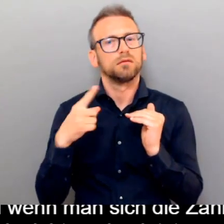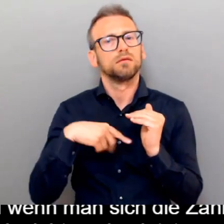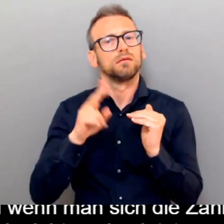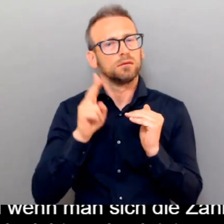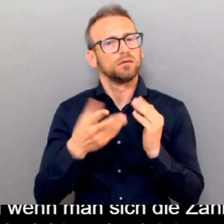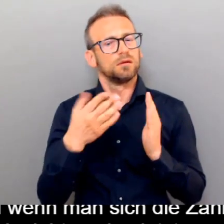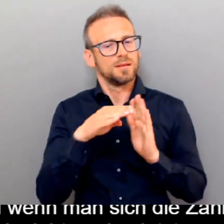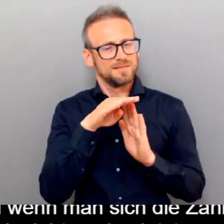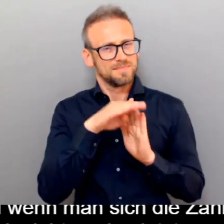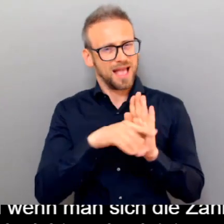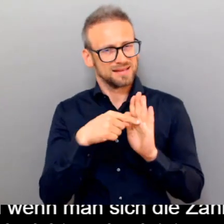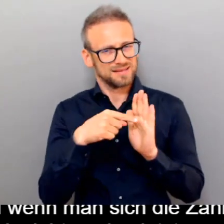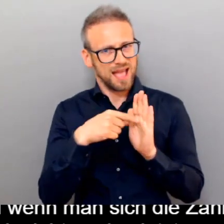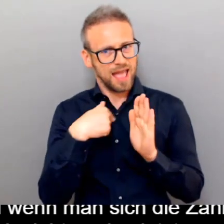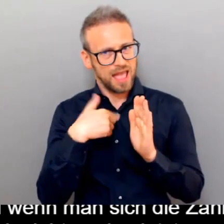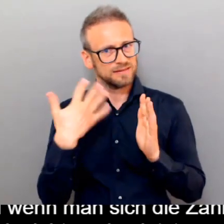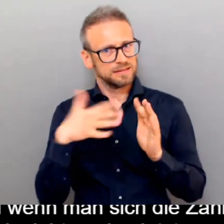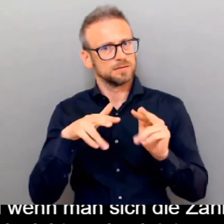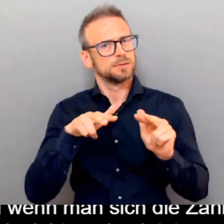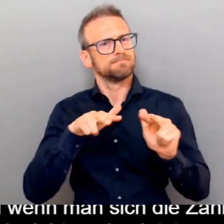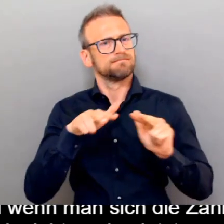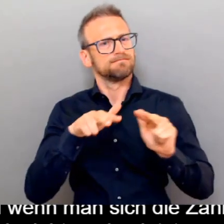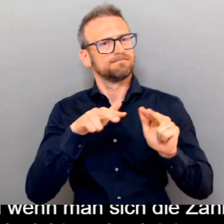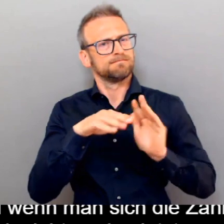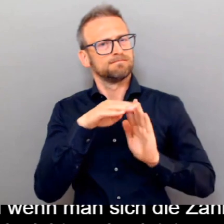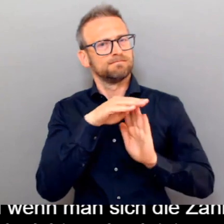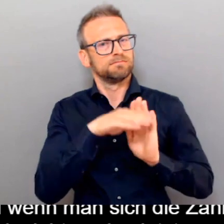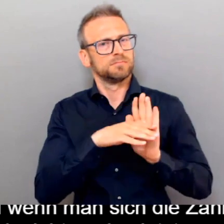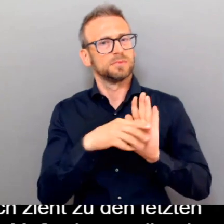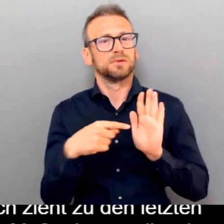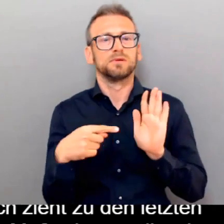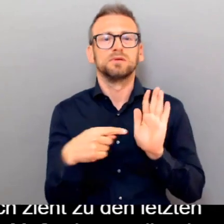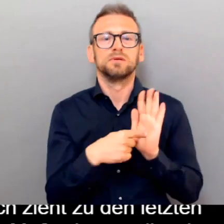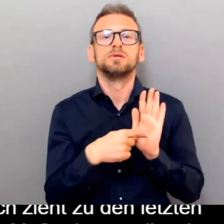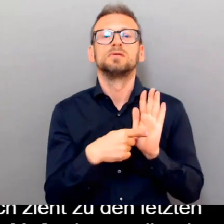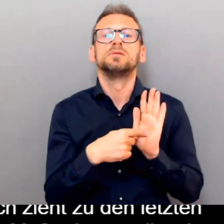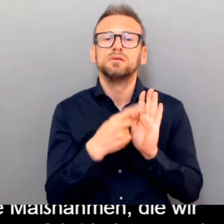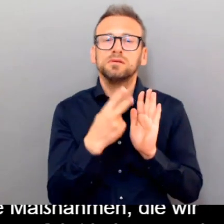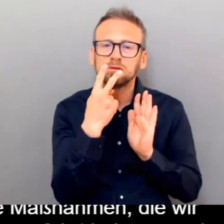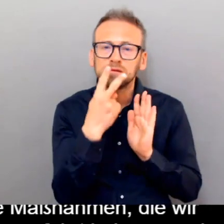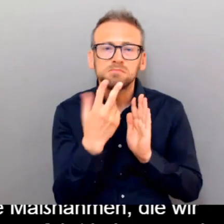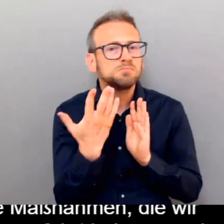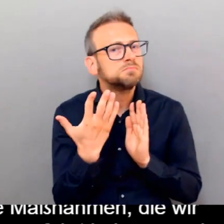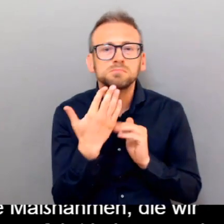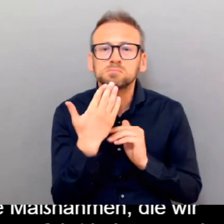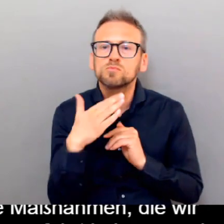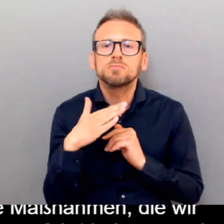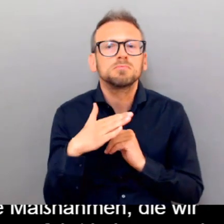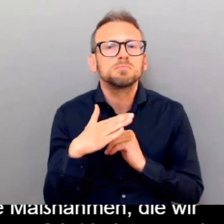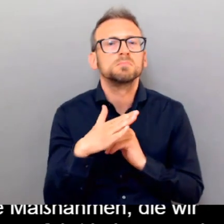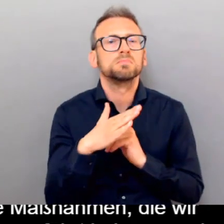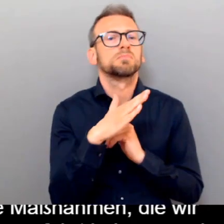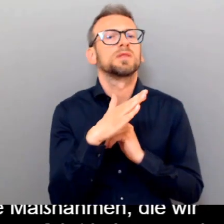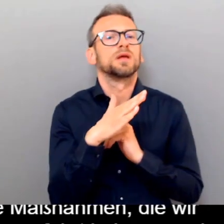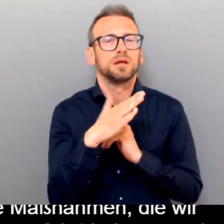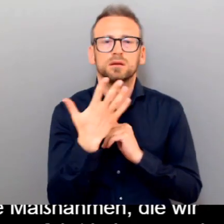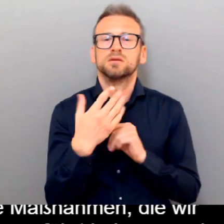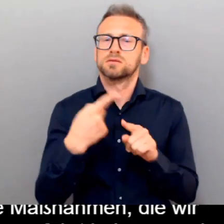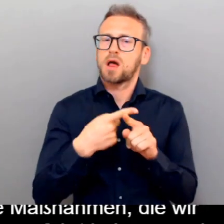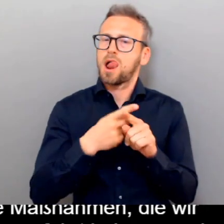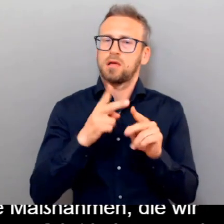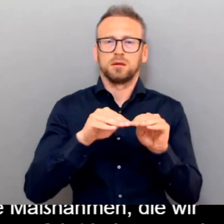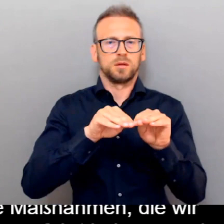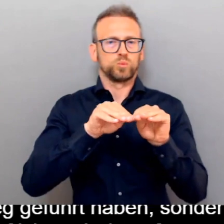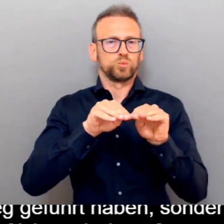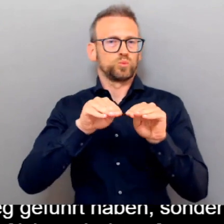stabil sind. Deswegen darf ich aber auch darauf hinweisen, ist es trotzdem notwendig, weiter vorsichtig zu sein, umsichtig